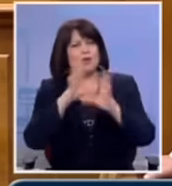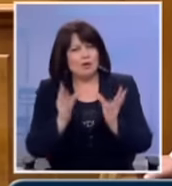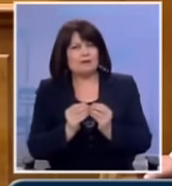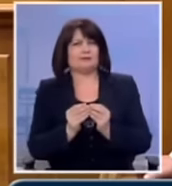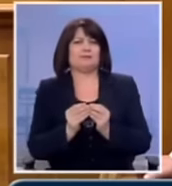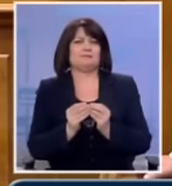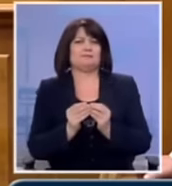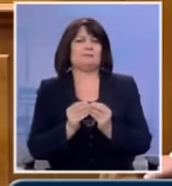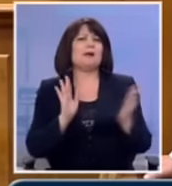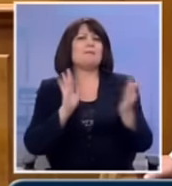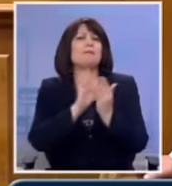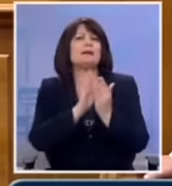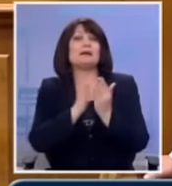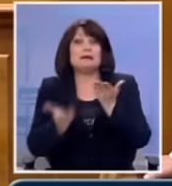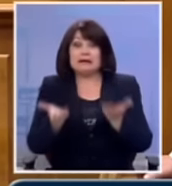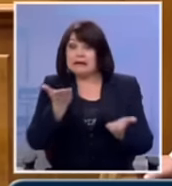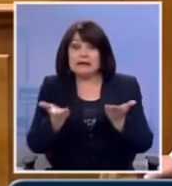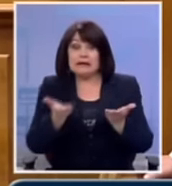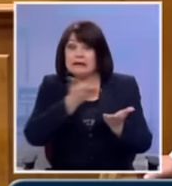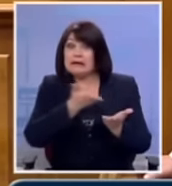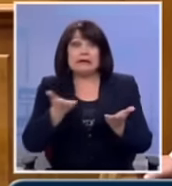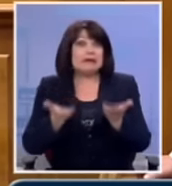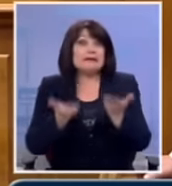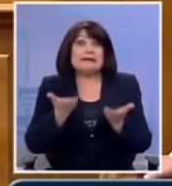απέναντι στα μεγάλα διακυβεύματα που έχουμε μπροστά μας.